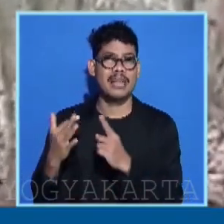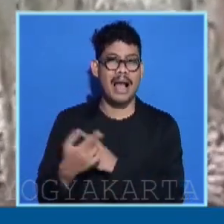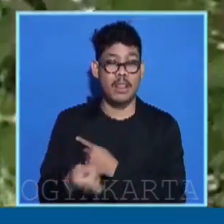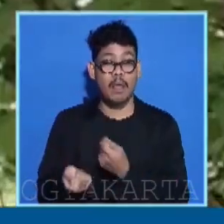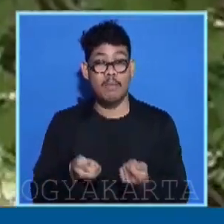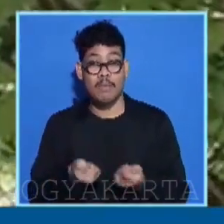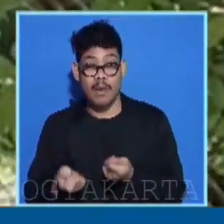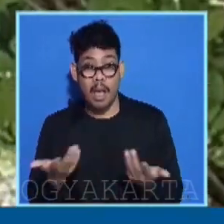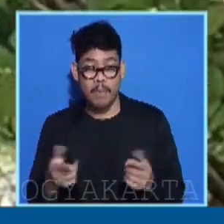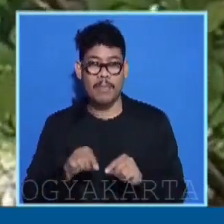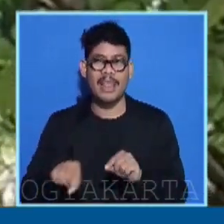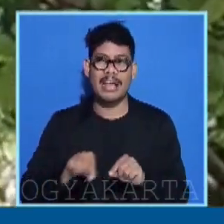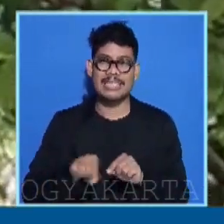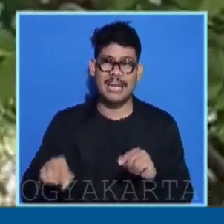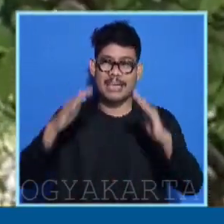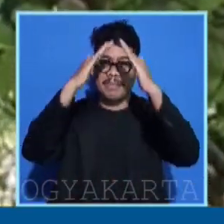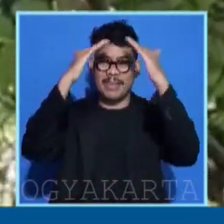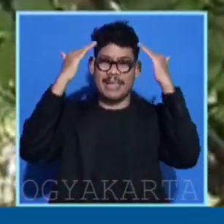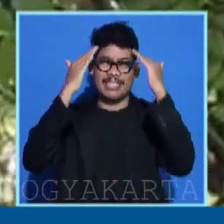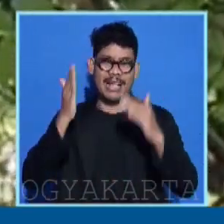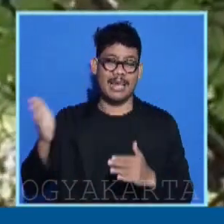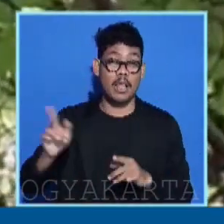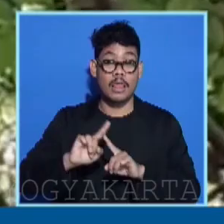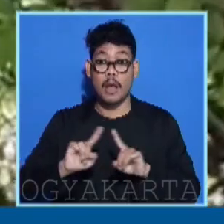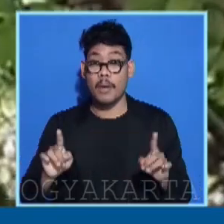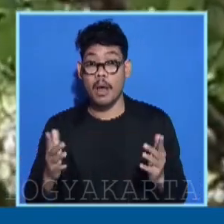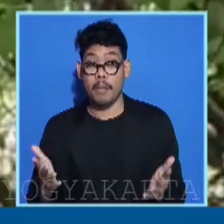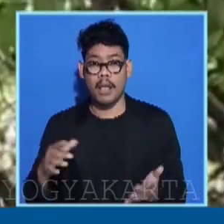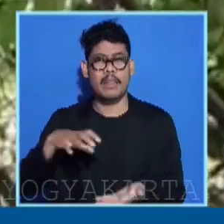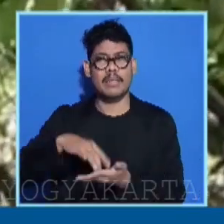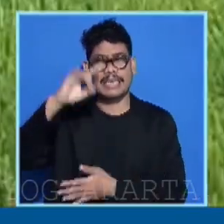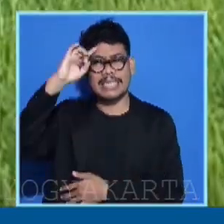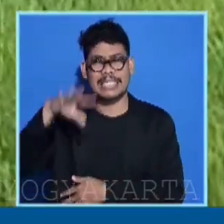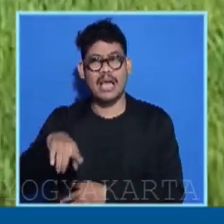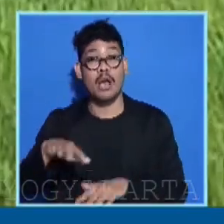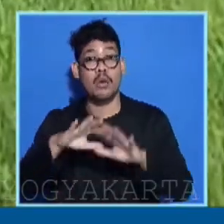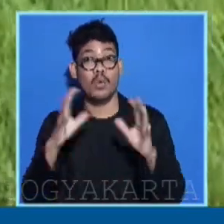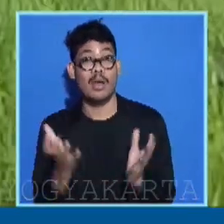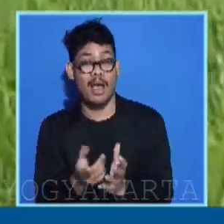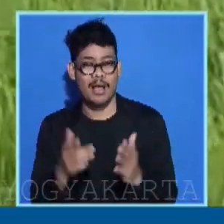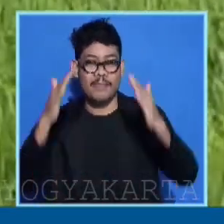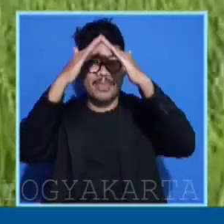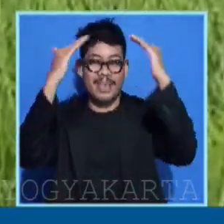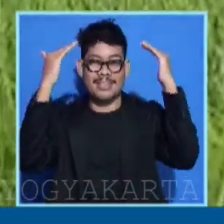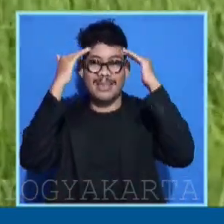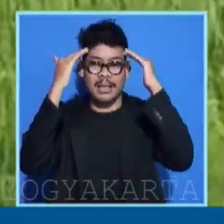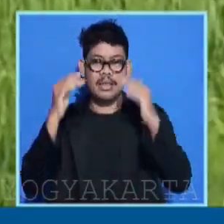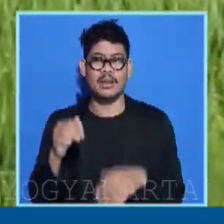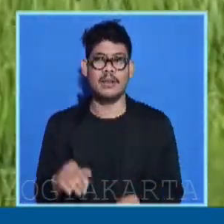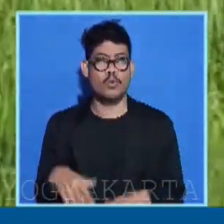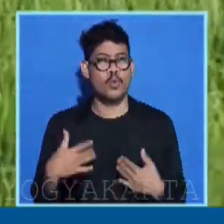tetanen emanipunos dumunung ING padesan lanegulang ingyaning OL tetanen moten kadang Tani gadah